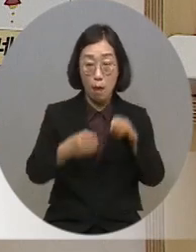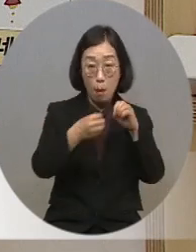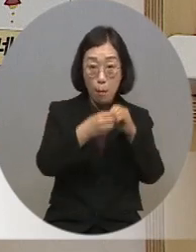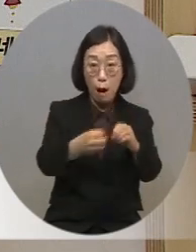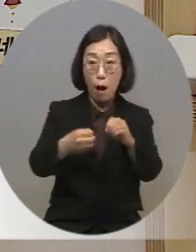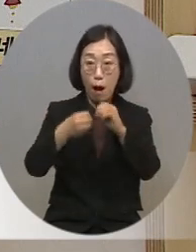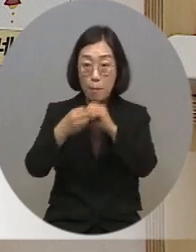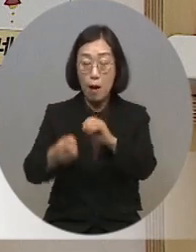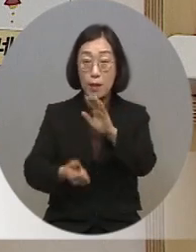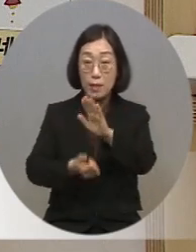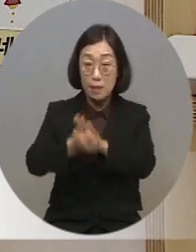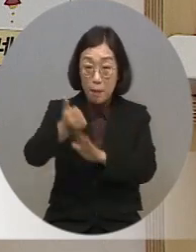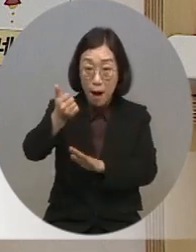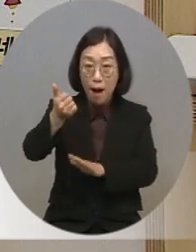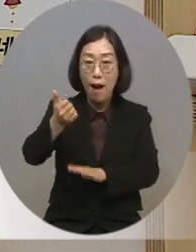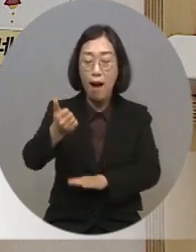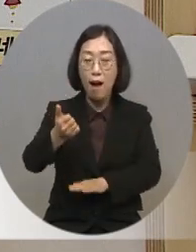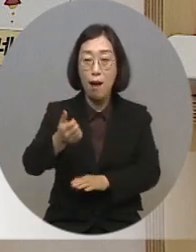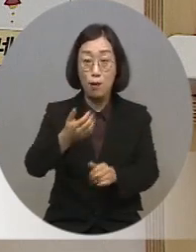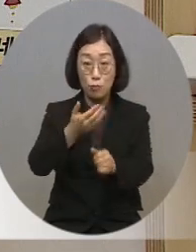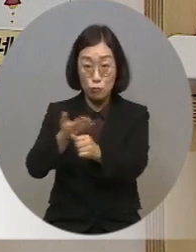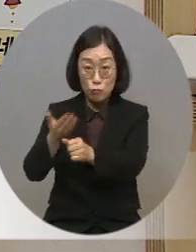사람들에게 희망이